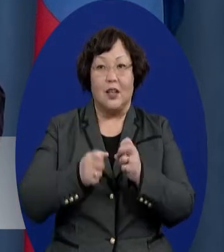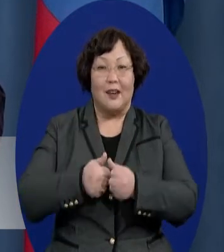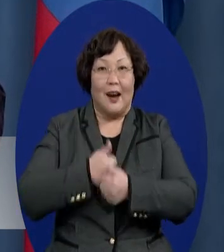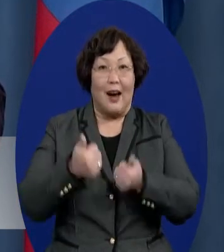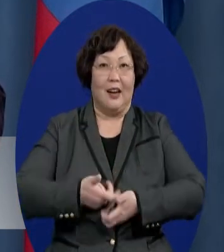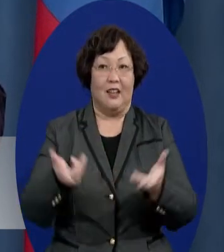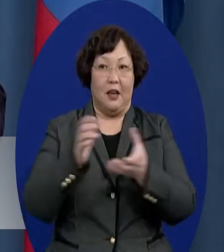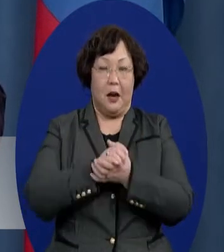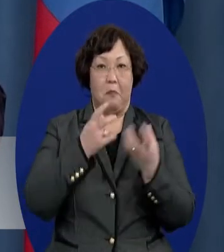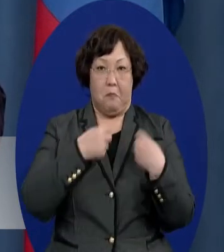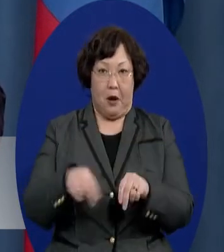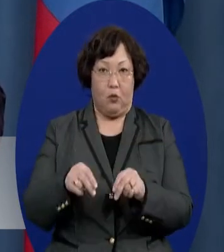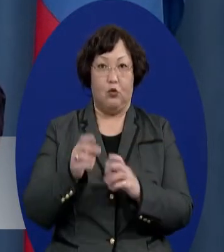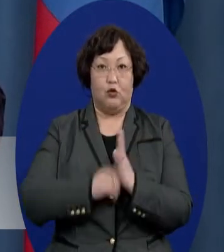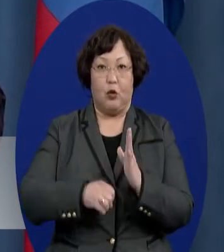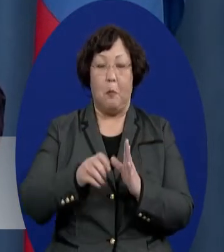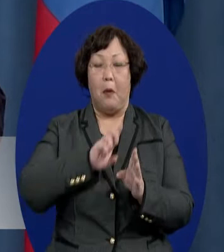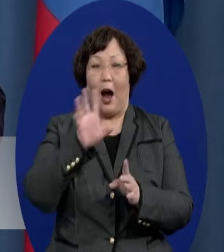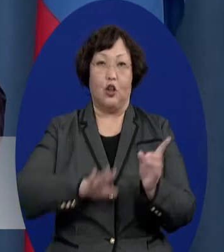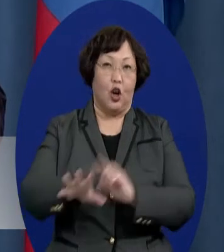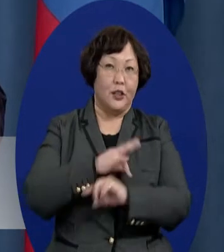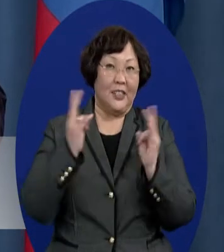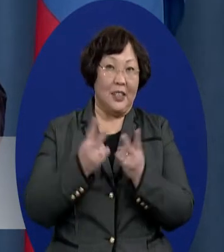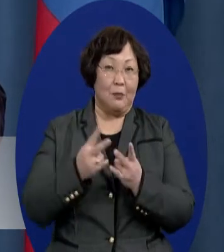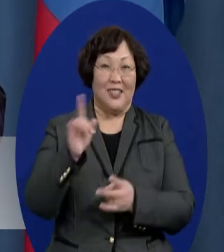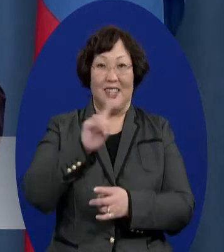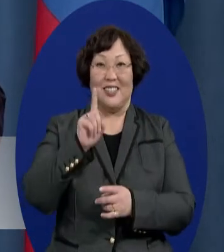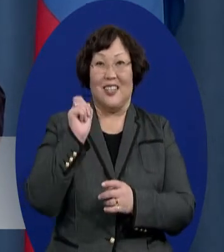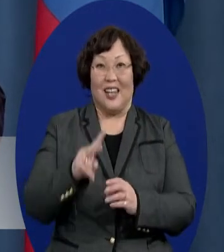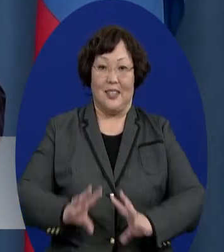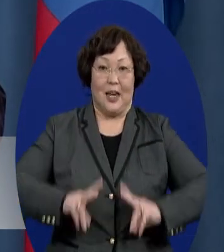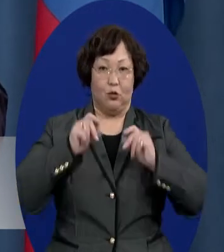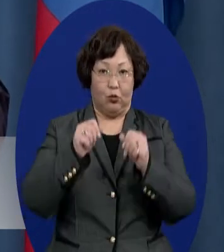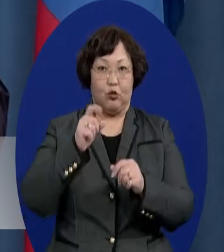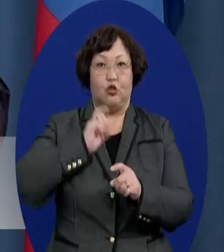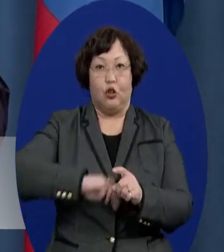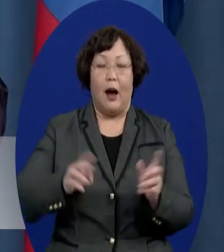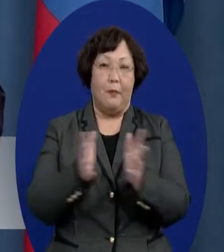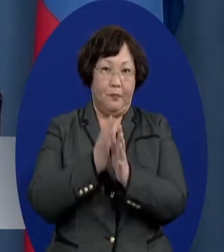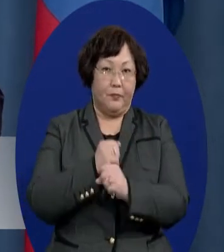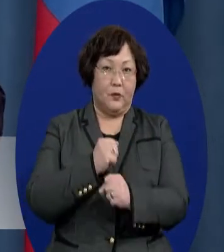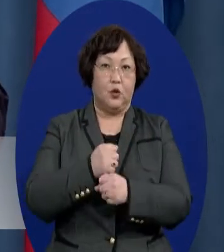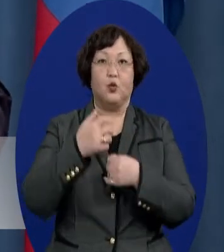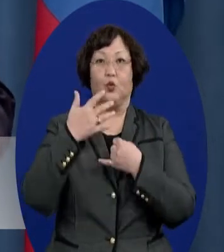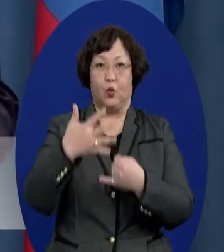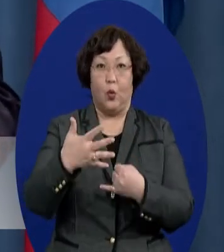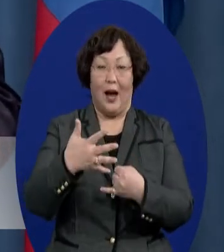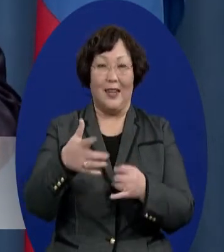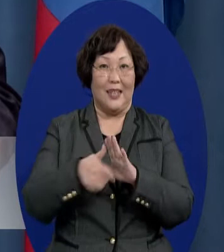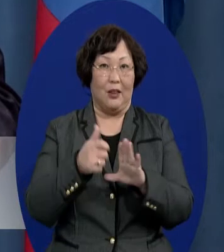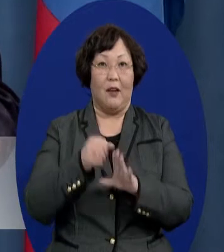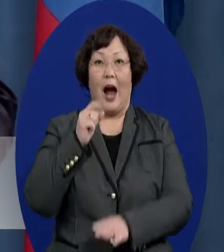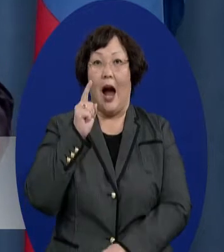байгуулах, за байгаль орчин нийгэм засаглалыг сайжруулах зэрэгээр хамтран ажиллах, за 6-р татварын